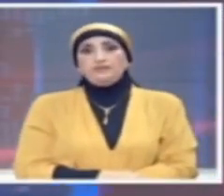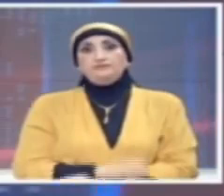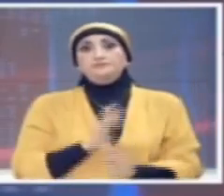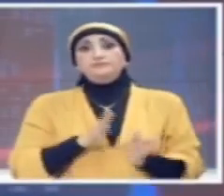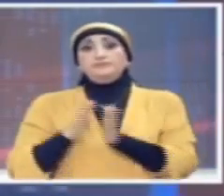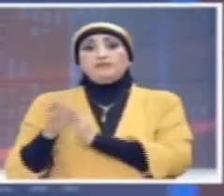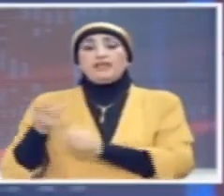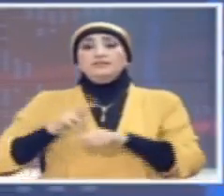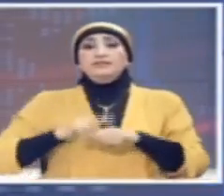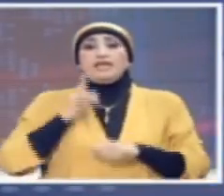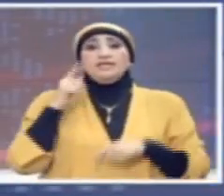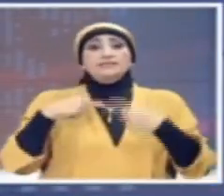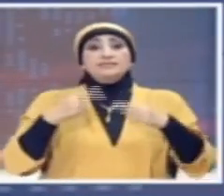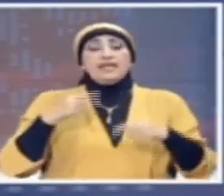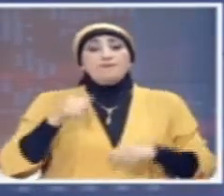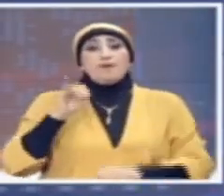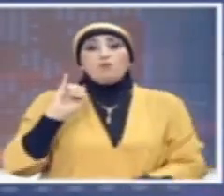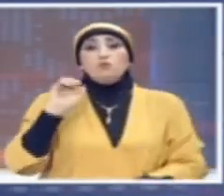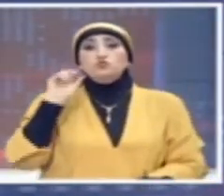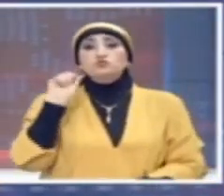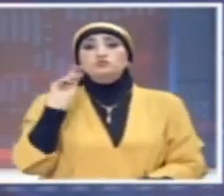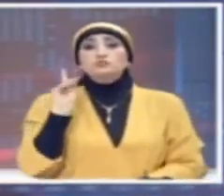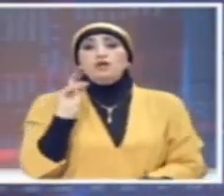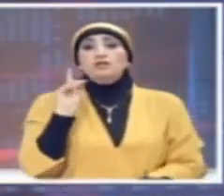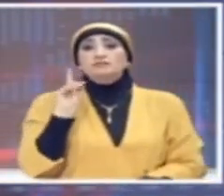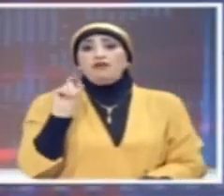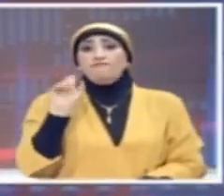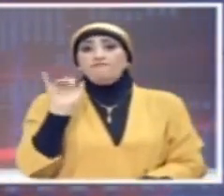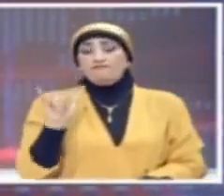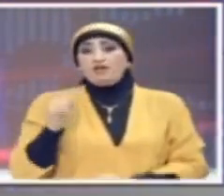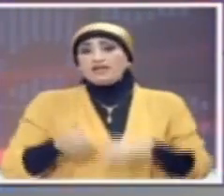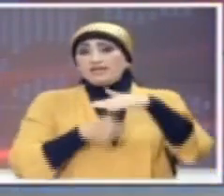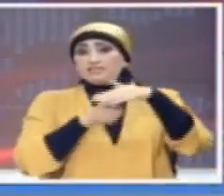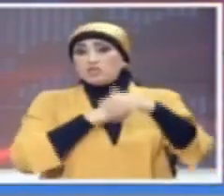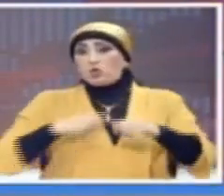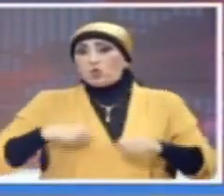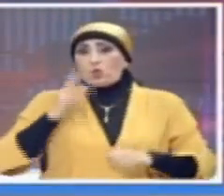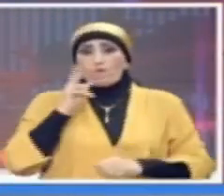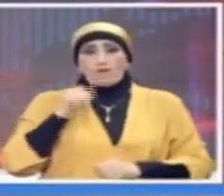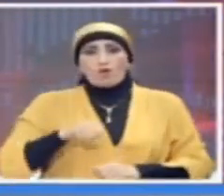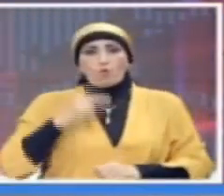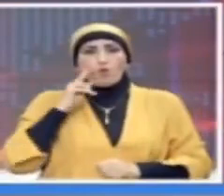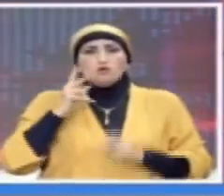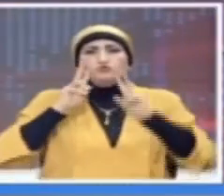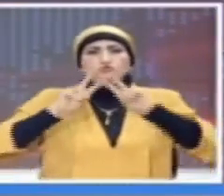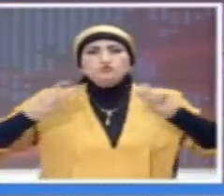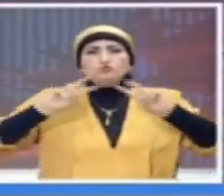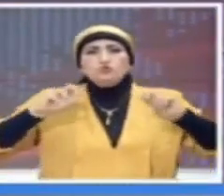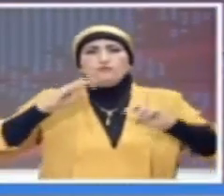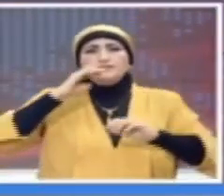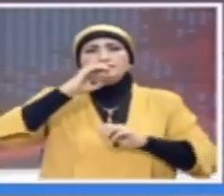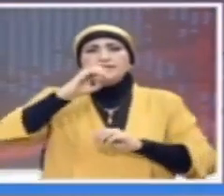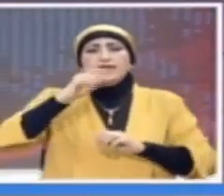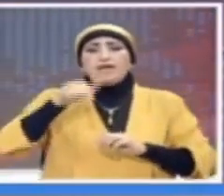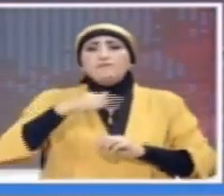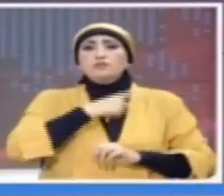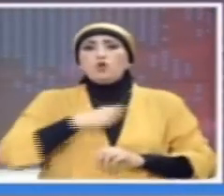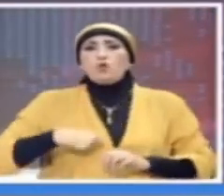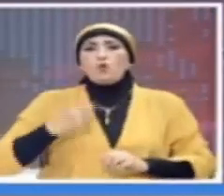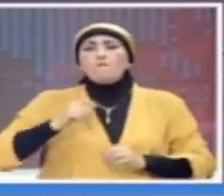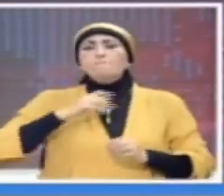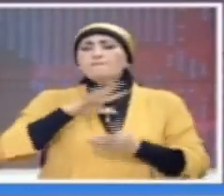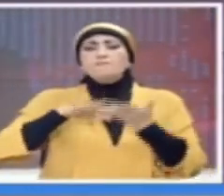من ناحية أخرى، تابع الدكتور مصطفى مدبولي رئيس مجلس الوزراء موقف تلقي ورصد واستجابة الجهات الحكومية